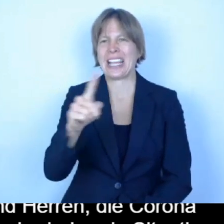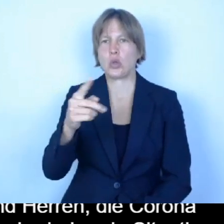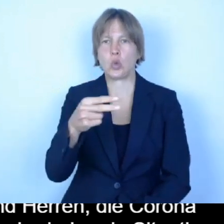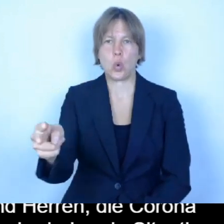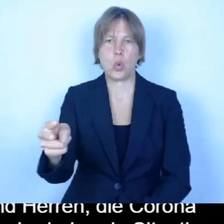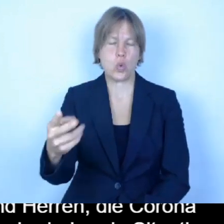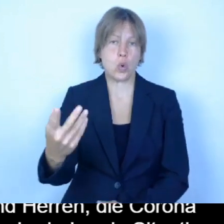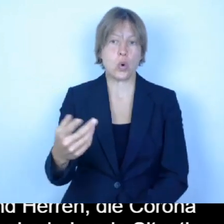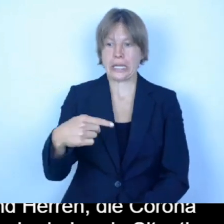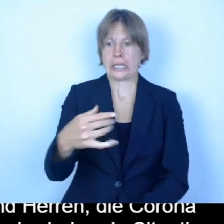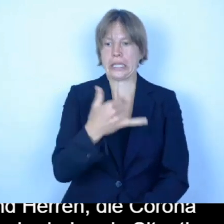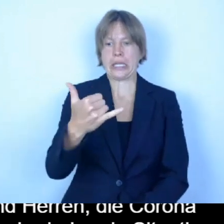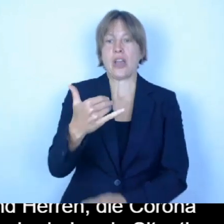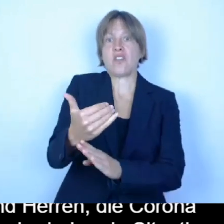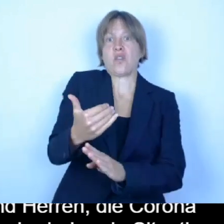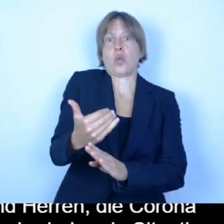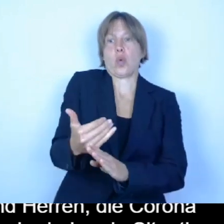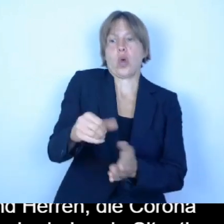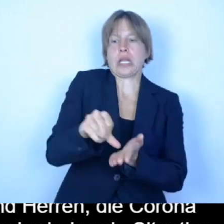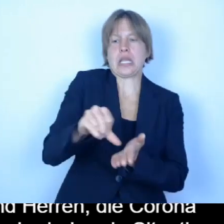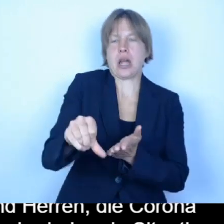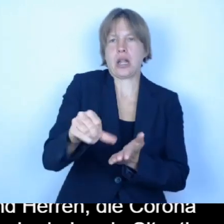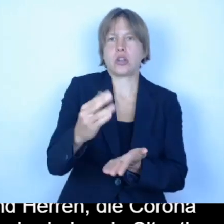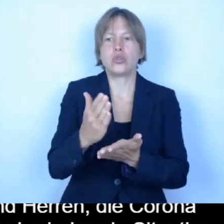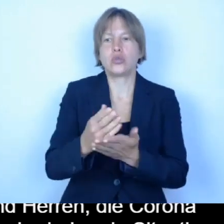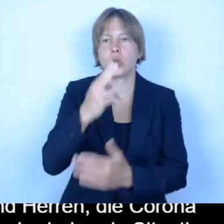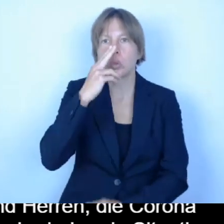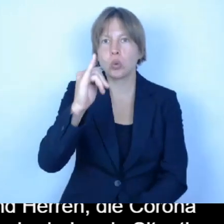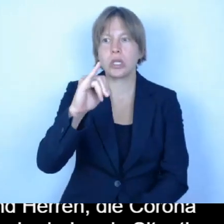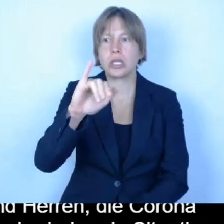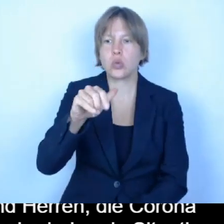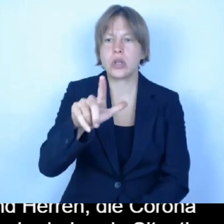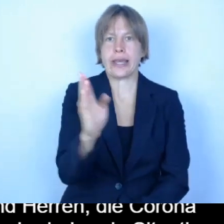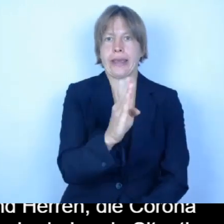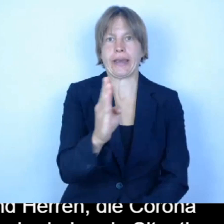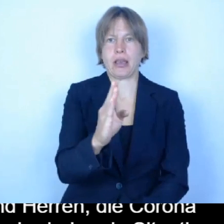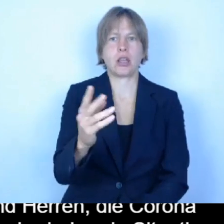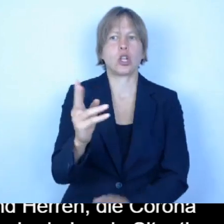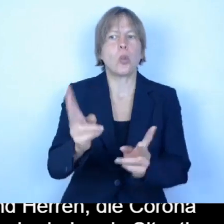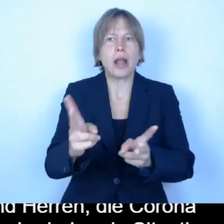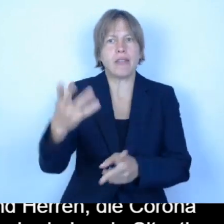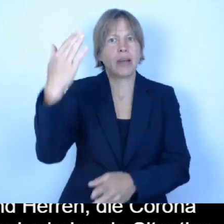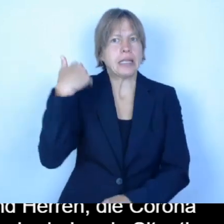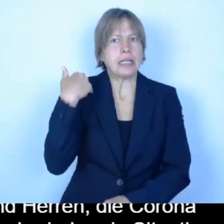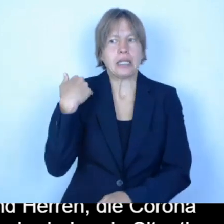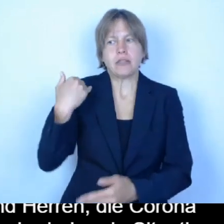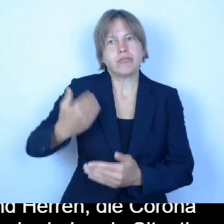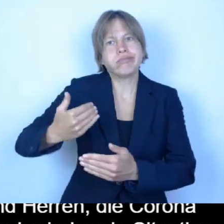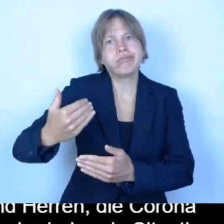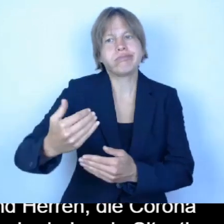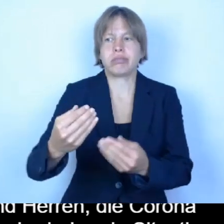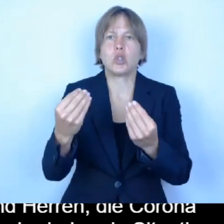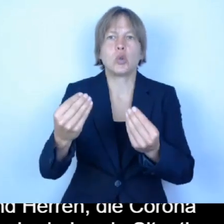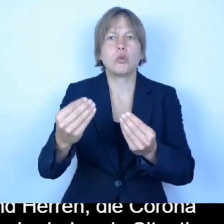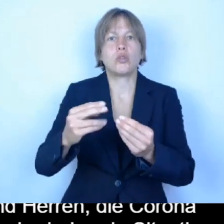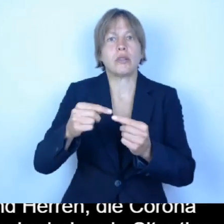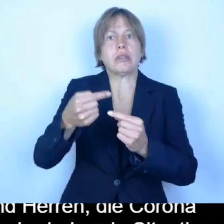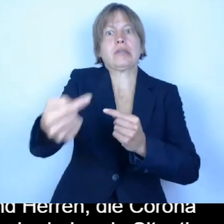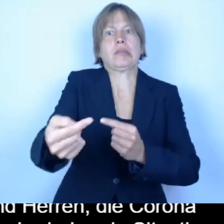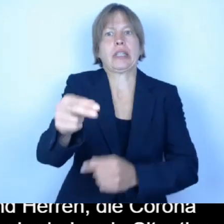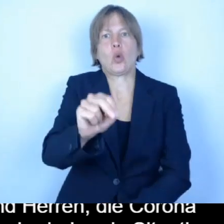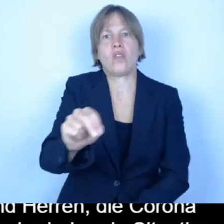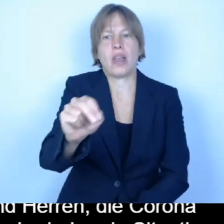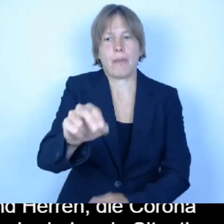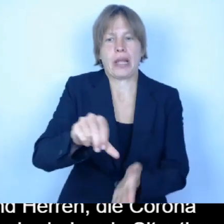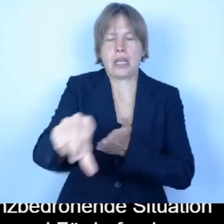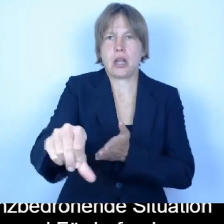November, wie normalerweise jedes Jahr, um da einfach auch schnelle Hilfe leisten zu können. Wir wissen aber, dass das nicht reichen wird. Deswegen möchten wir